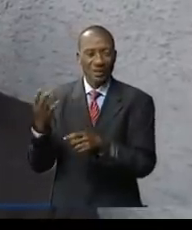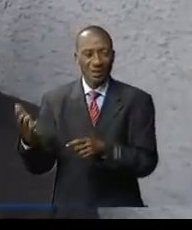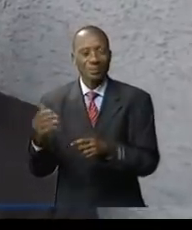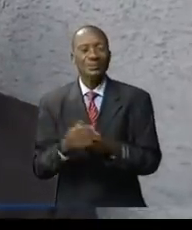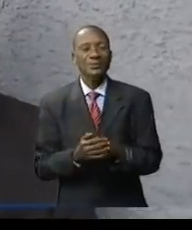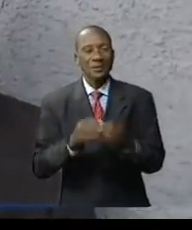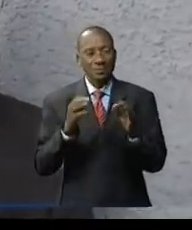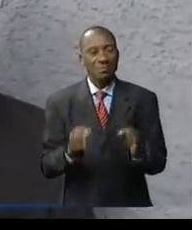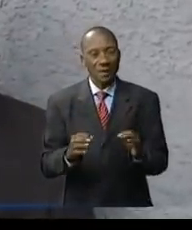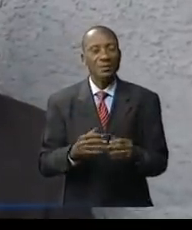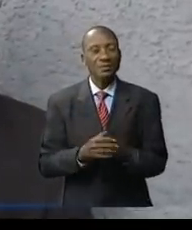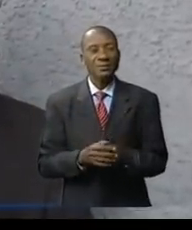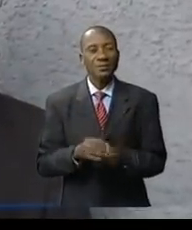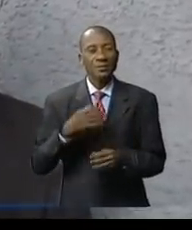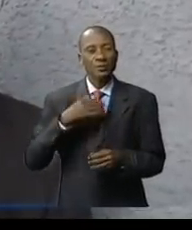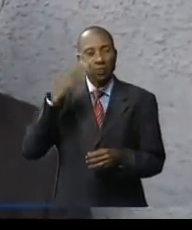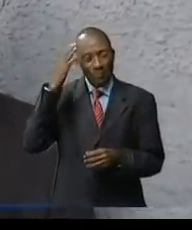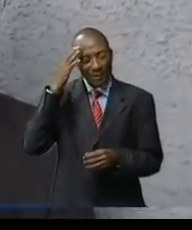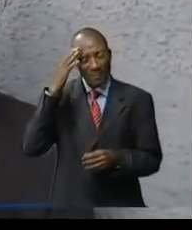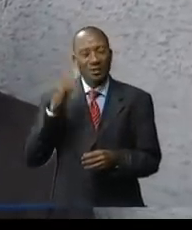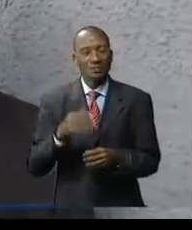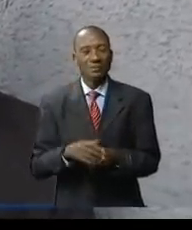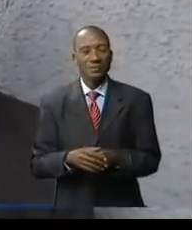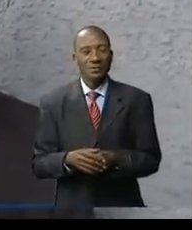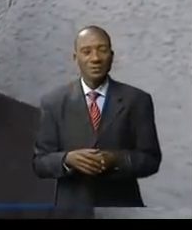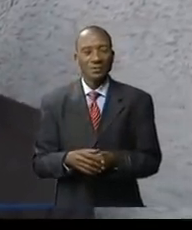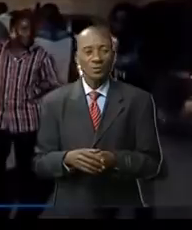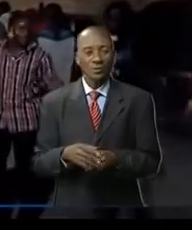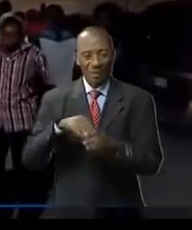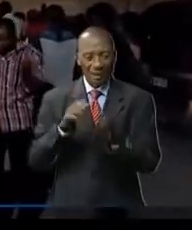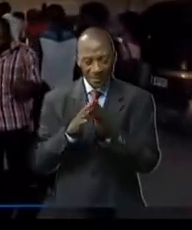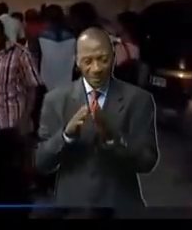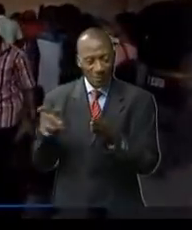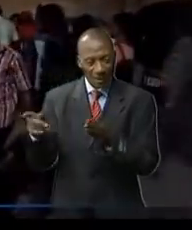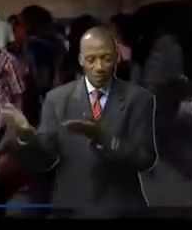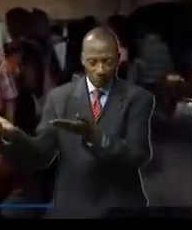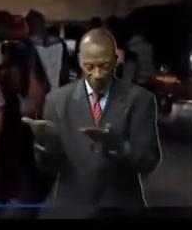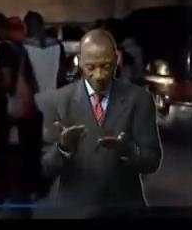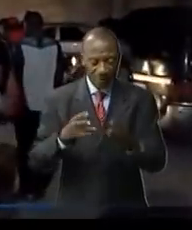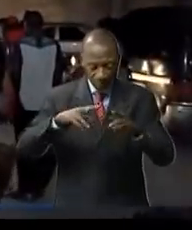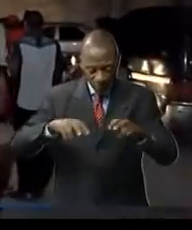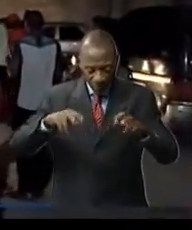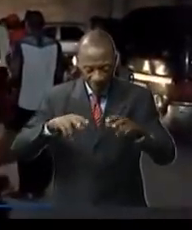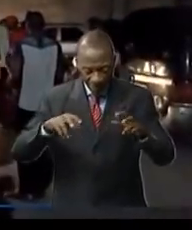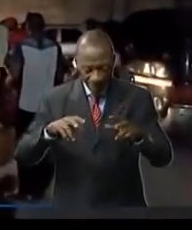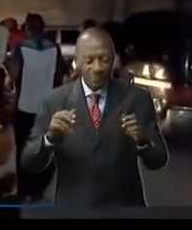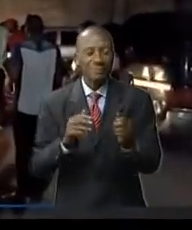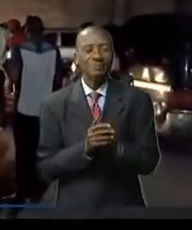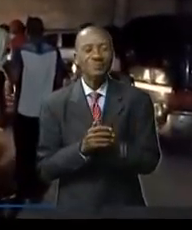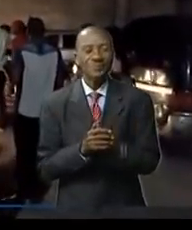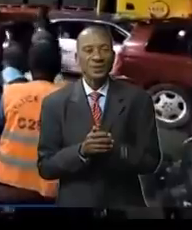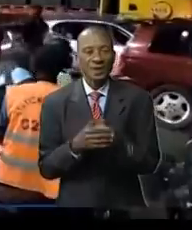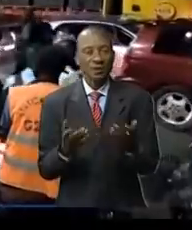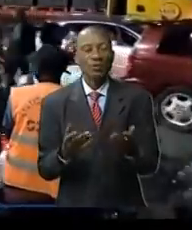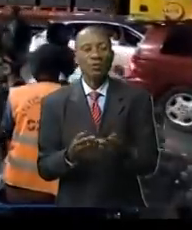seront promulguées ou soit seront traitées à l'Assemblée nationale. D'autres, par contre, la jugent inopportune.